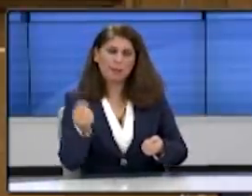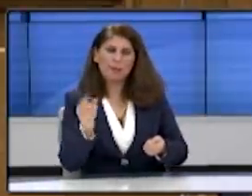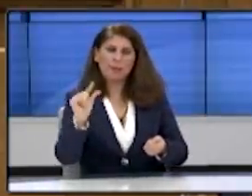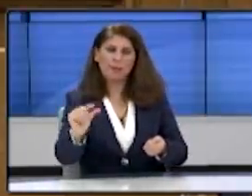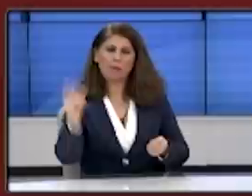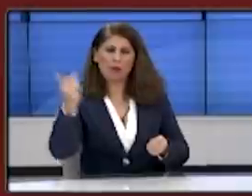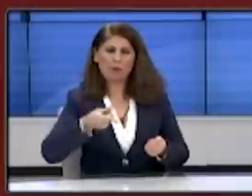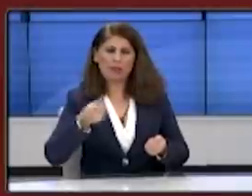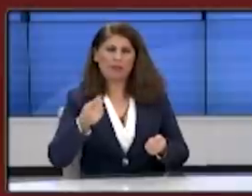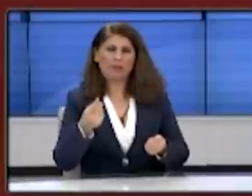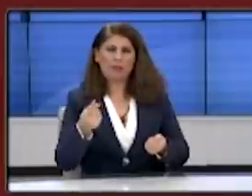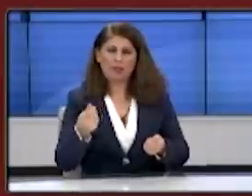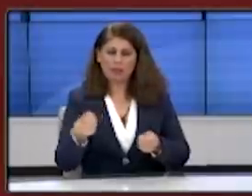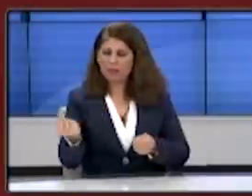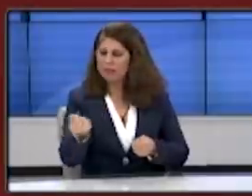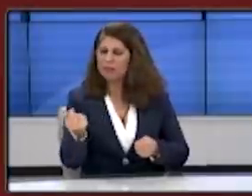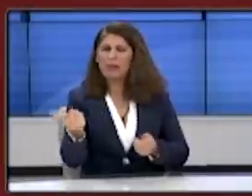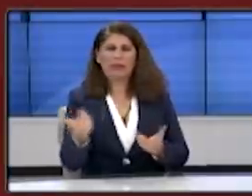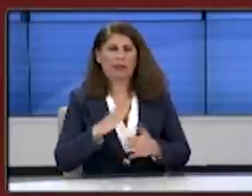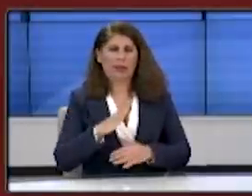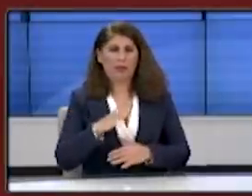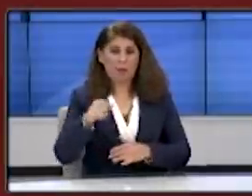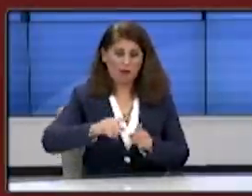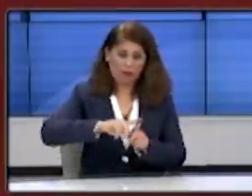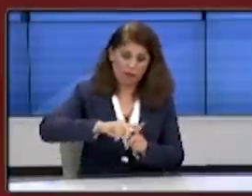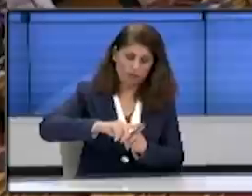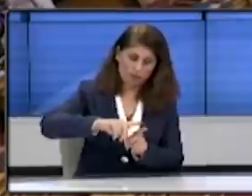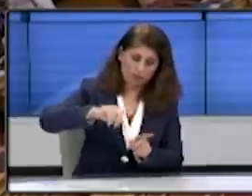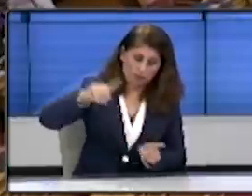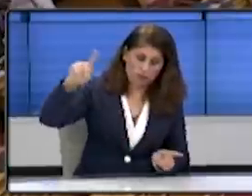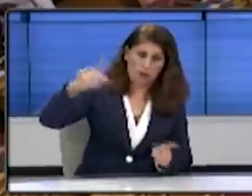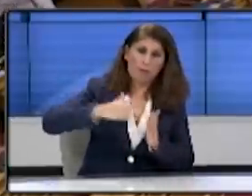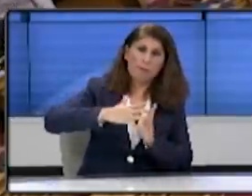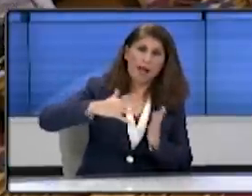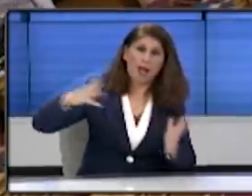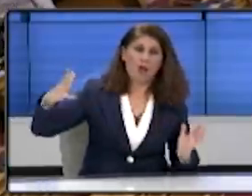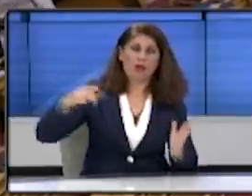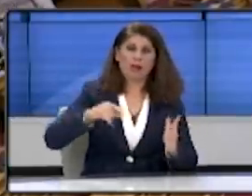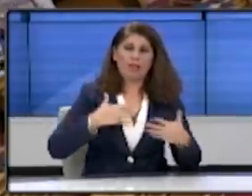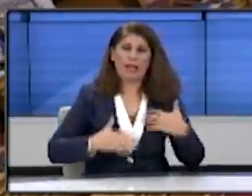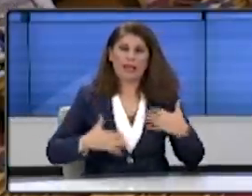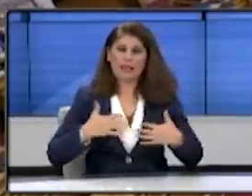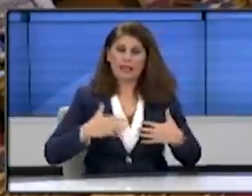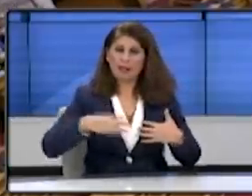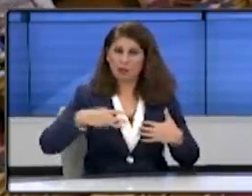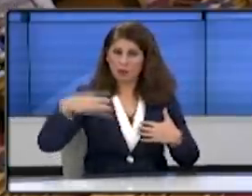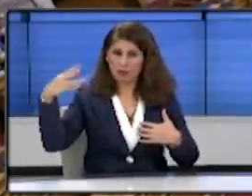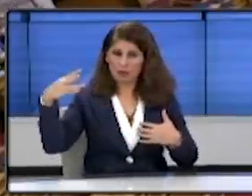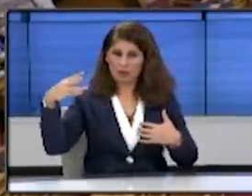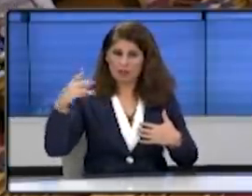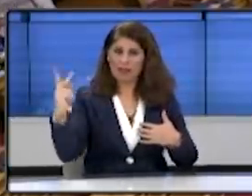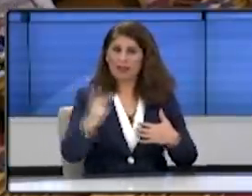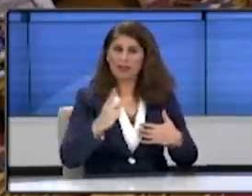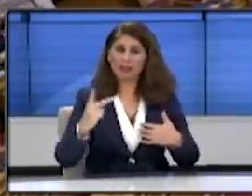χούφτα παράσιτα. Και αυτή η ανισότητα συνεχώς μεγαλώνει. Η ανησυχία του ΣΥΡΙΖΑ για